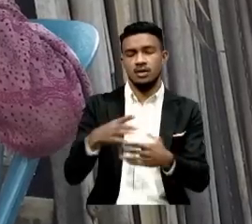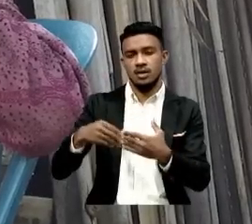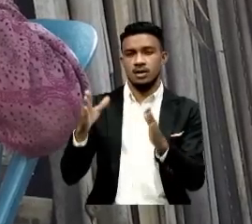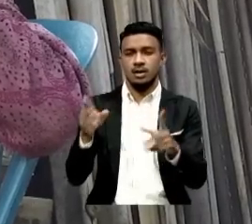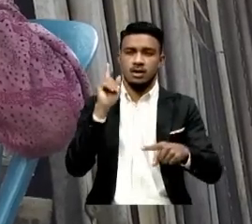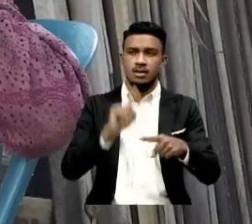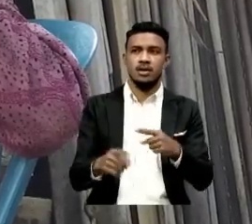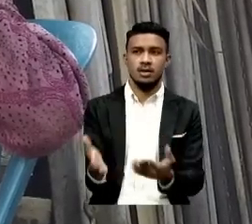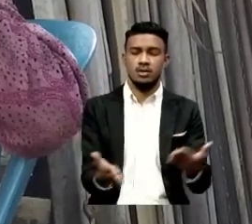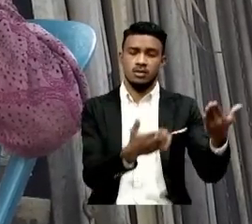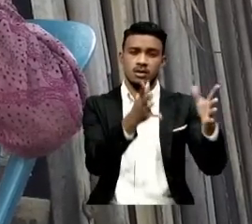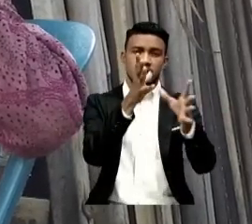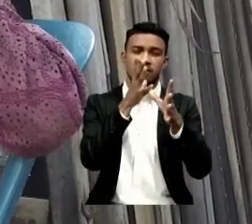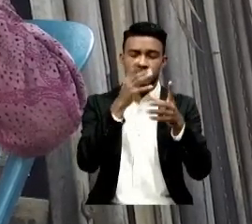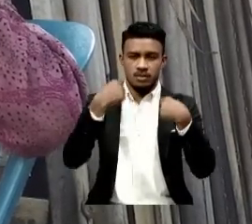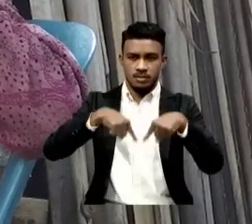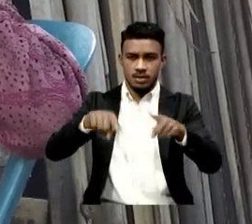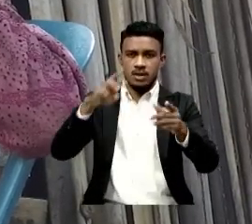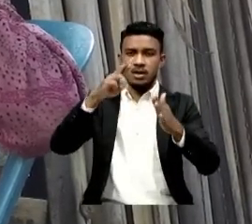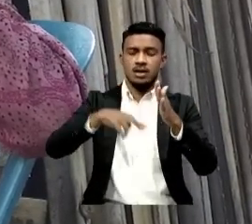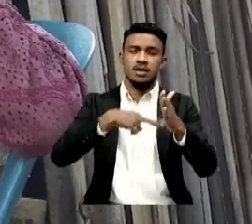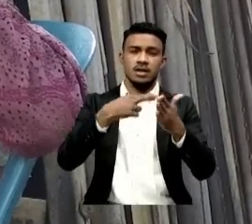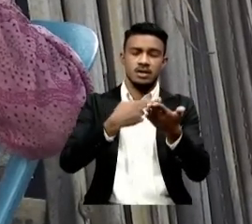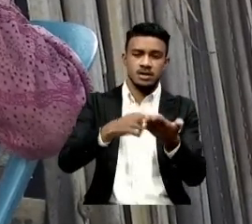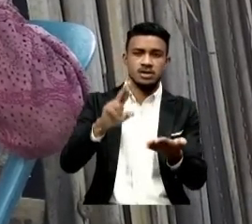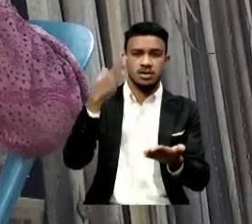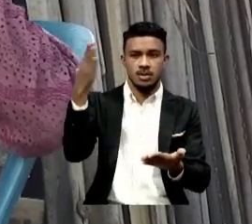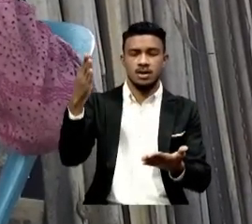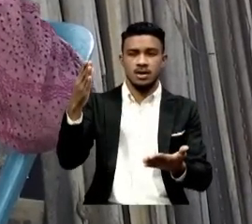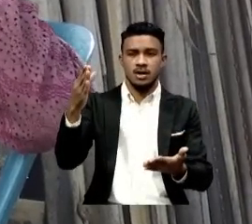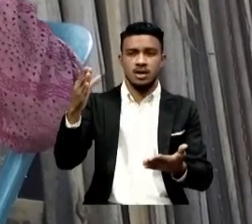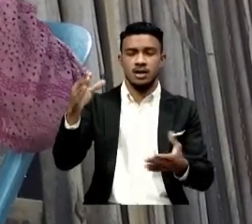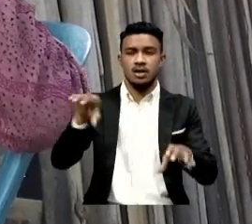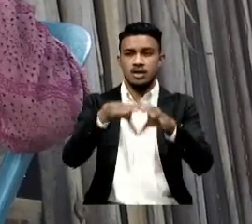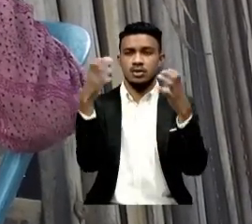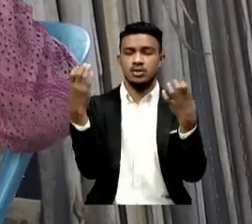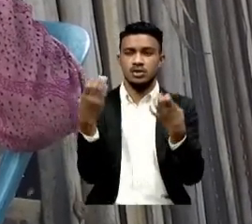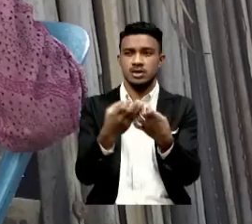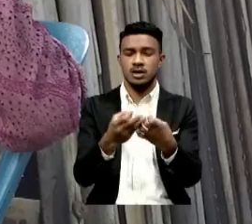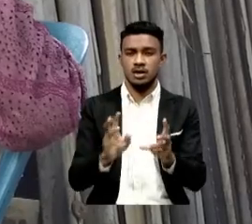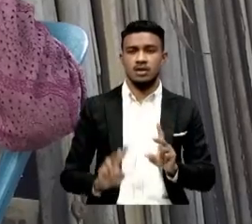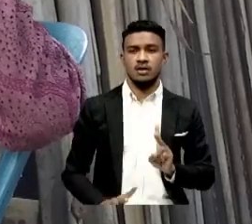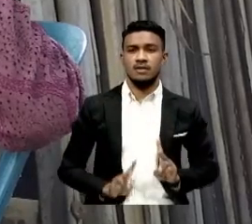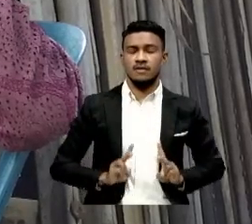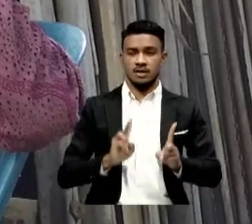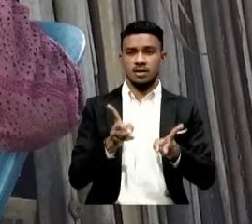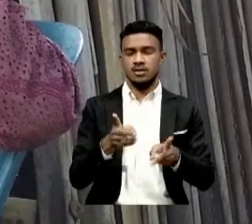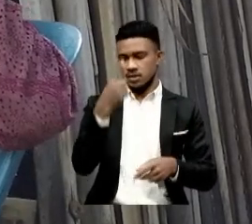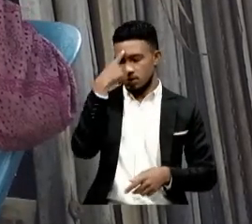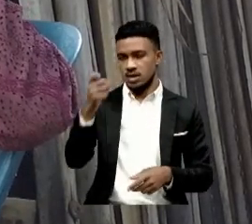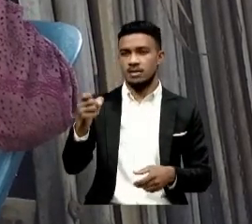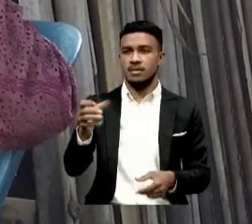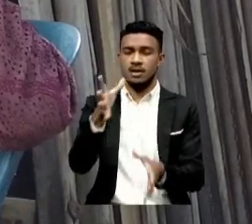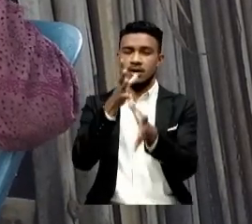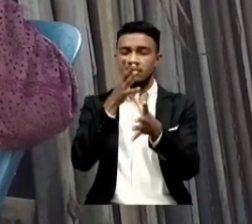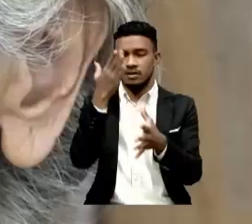avó Carolina onde ba resisto ia conselho combatente libertação nacional. Tamba avó Carolina nia